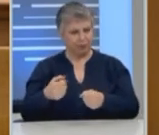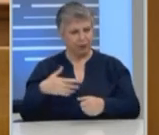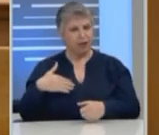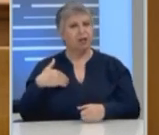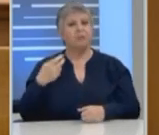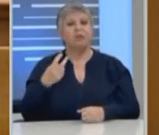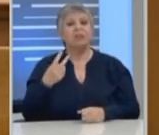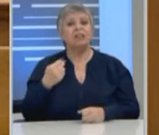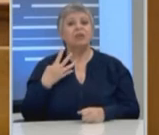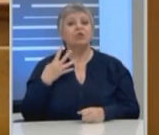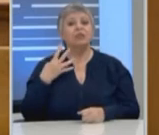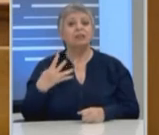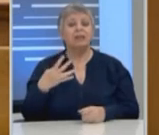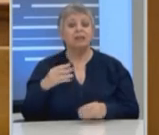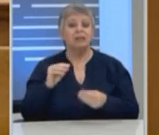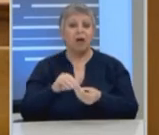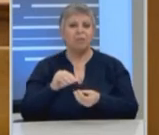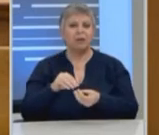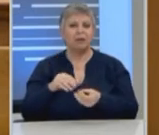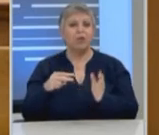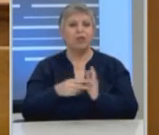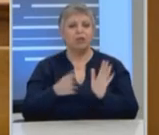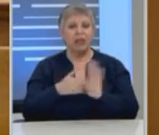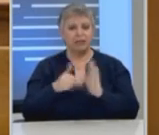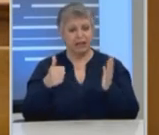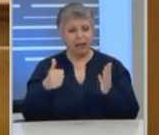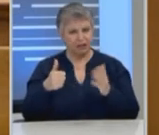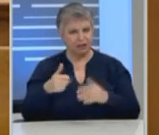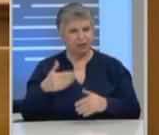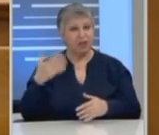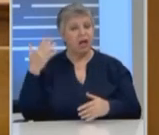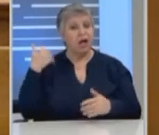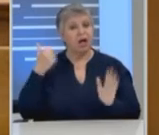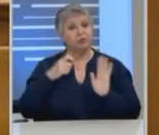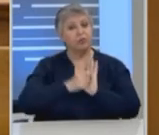24/4/2016. Το διπλό μνημόνιο Τσίπρα. Ορίστε.